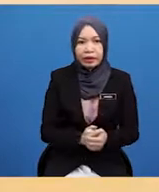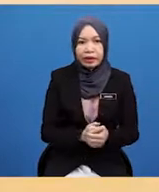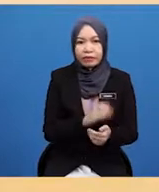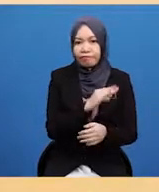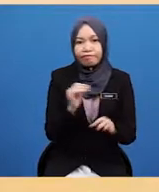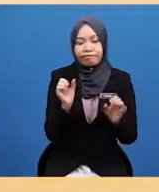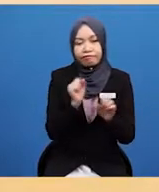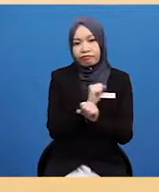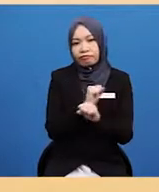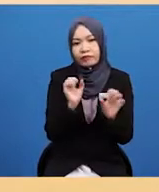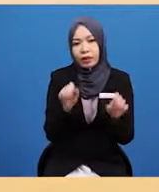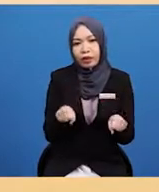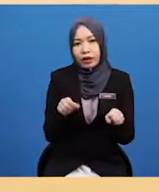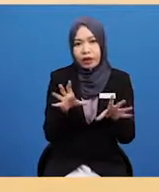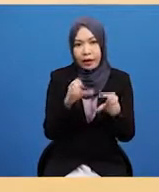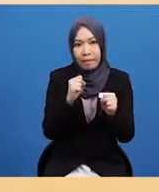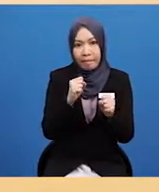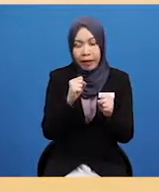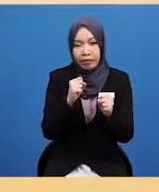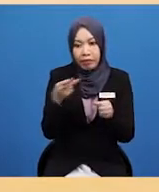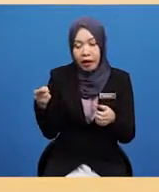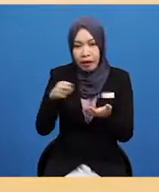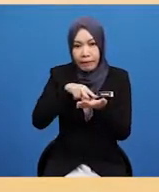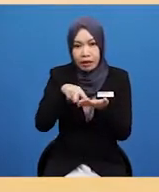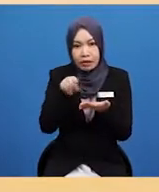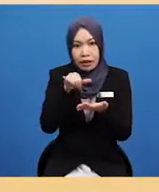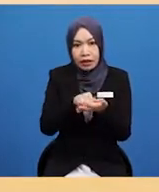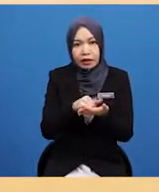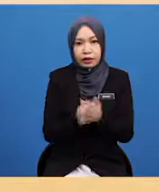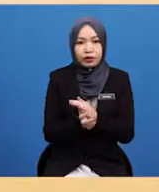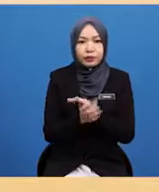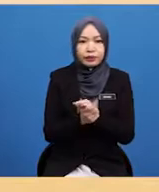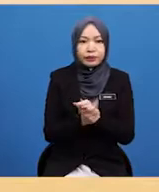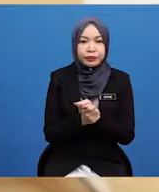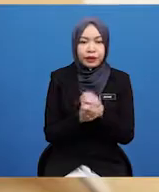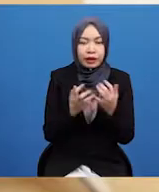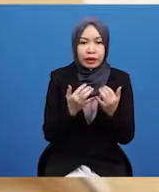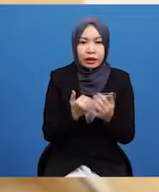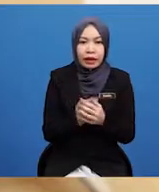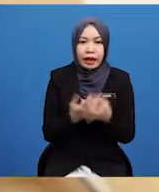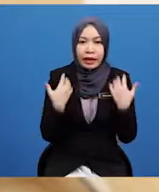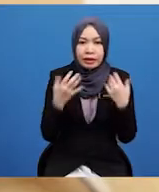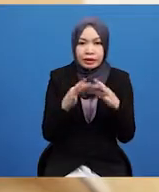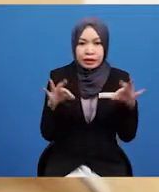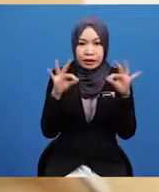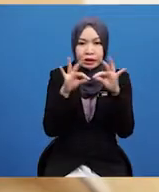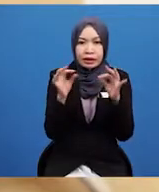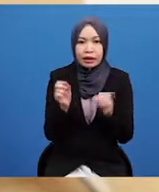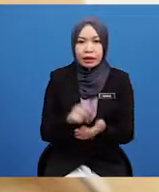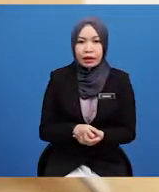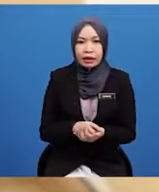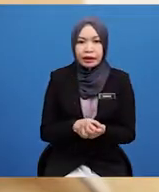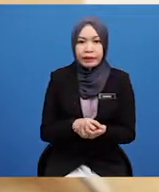Bagus! Terkukur ialah sejenis burung yang terdapat di negara kita. Tetapi, pada hari